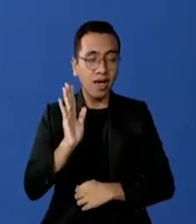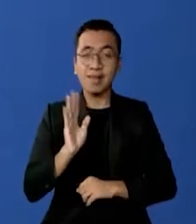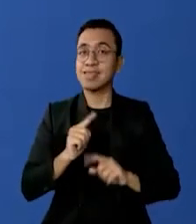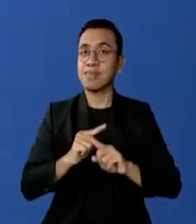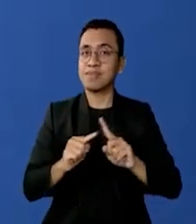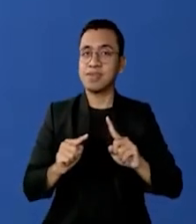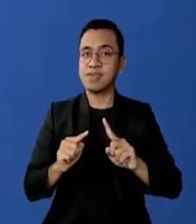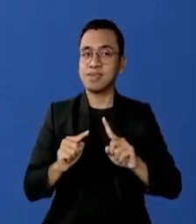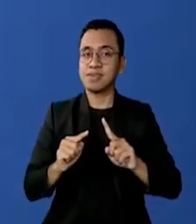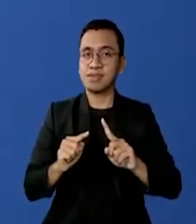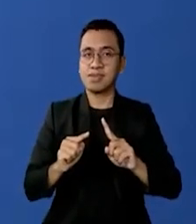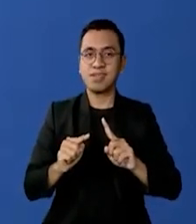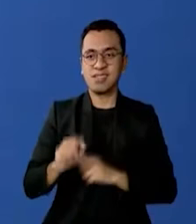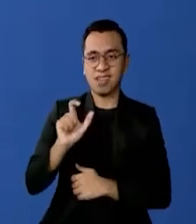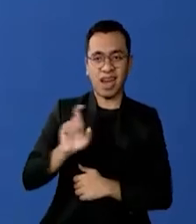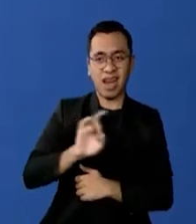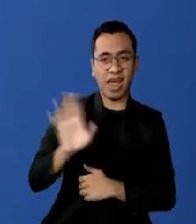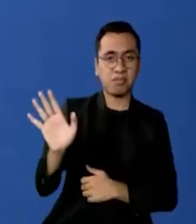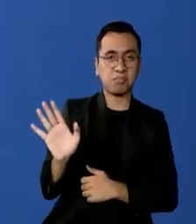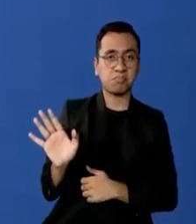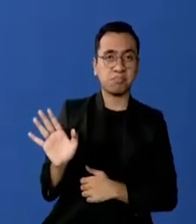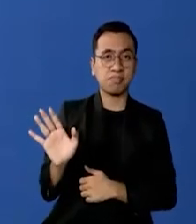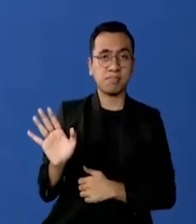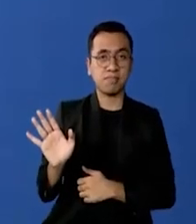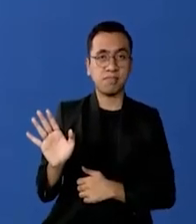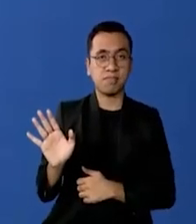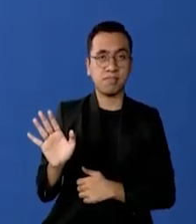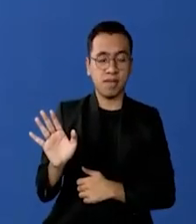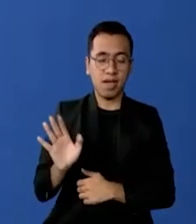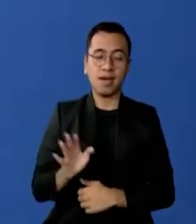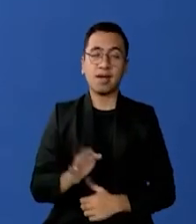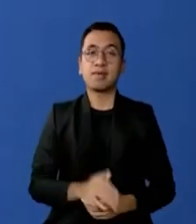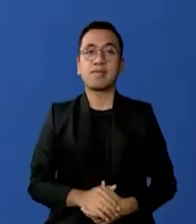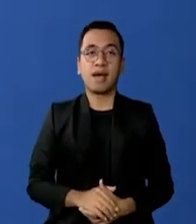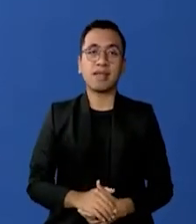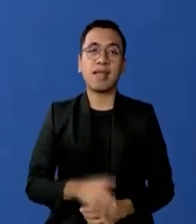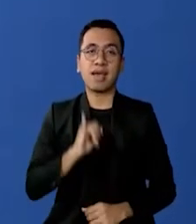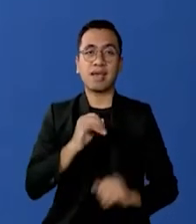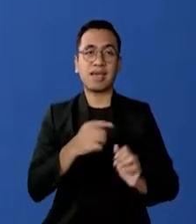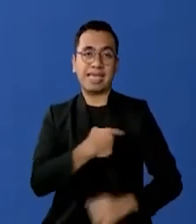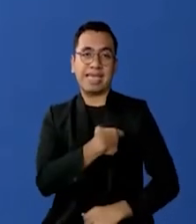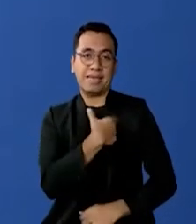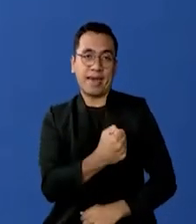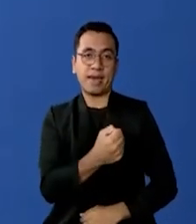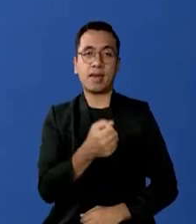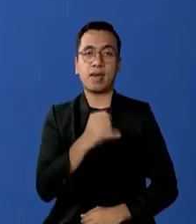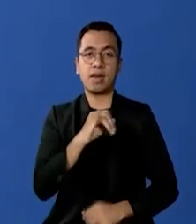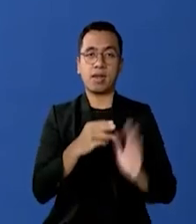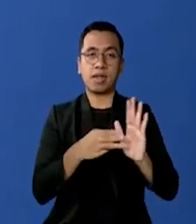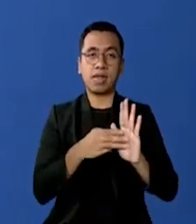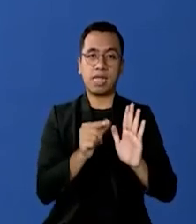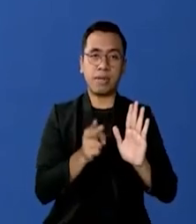menjaga hal yang lain karena imun a Iman imun aman untuk